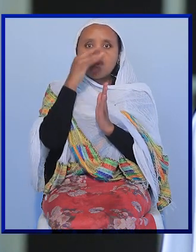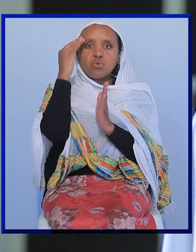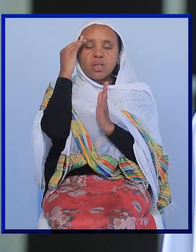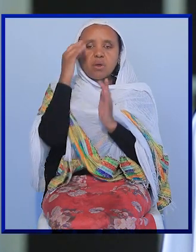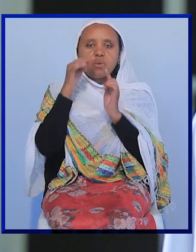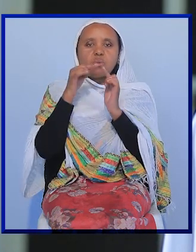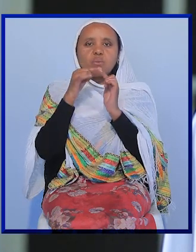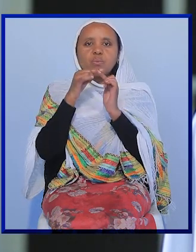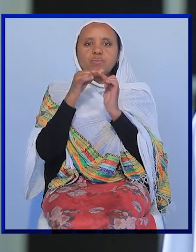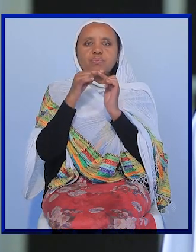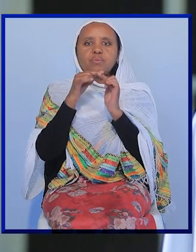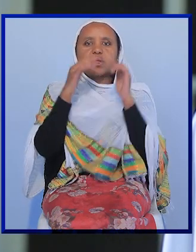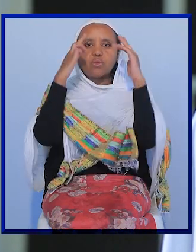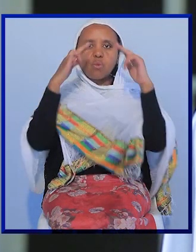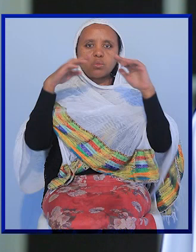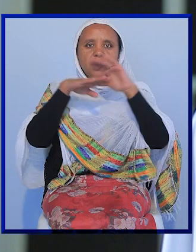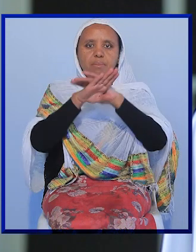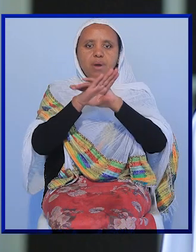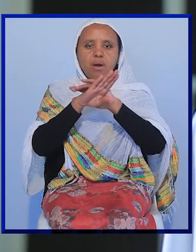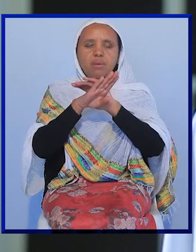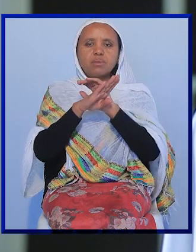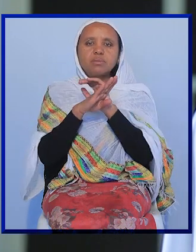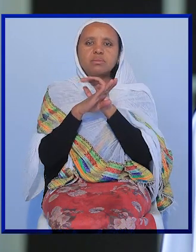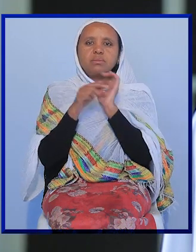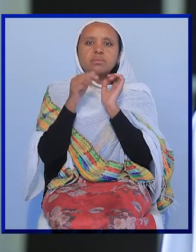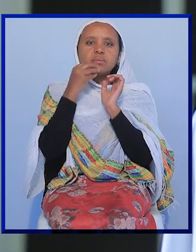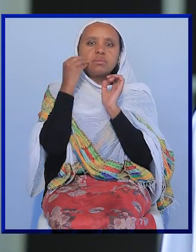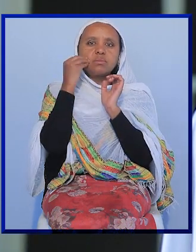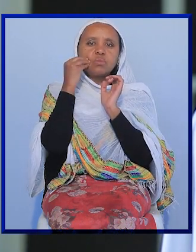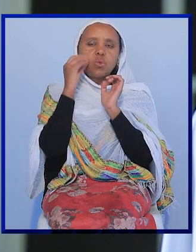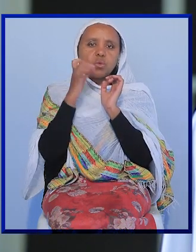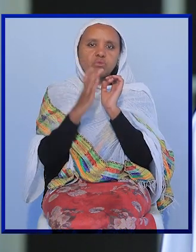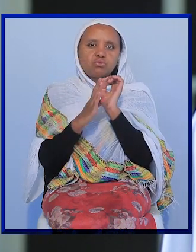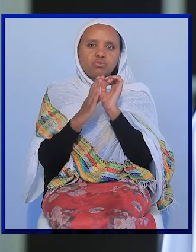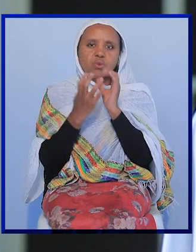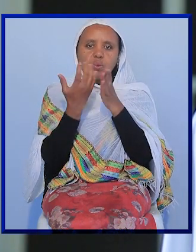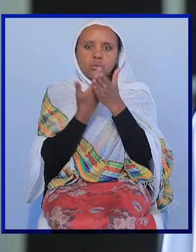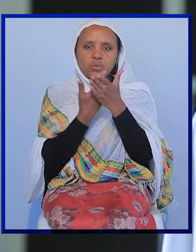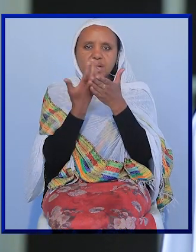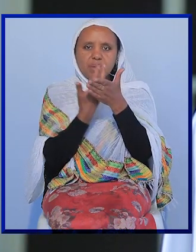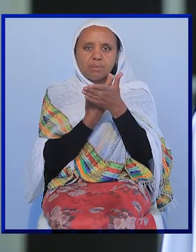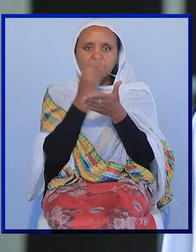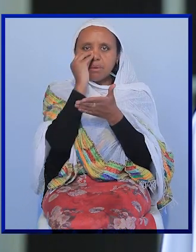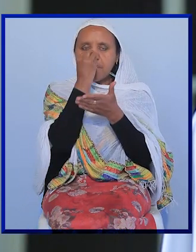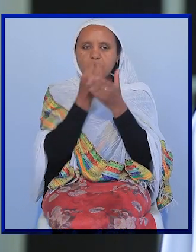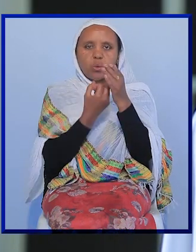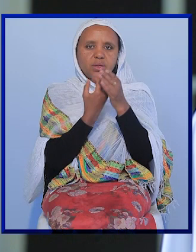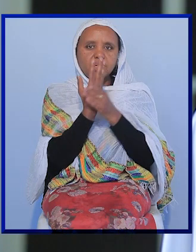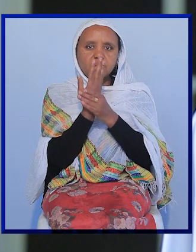ወደ ምስክሩ ድንኳን ውስጥ ገባ፣ እነሆም ለሌዊ ቤት የሆነች የአሮን በት አቆጠቆጠች፣ ለመለመችም፣ አበባም